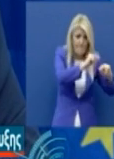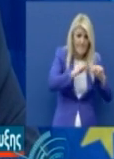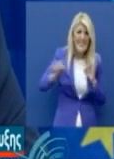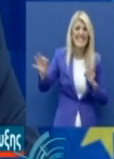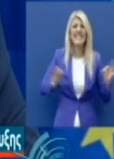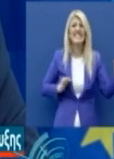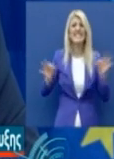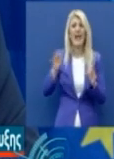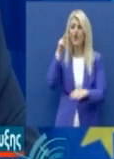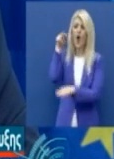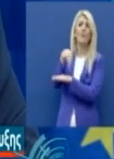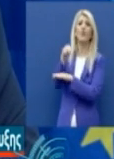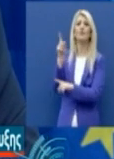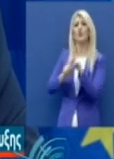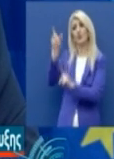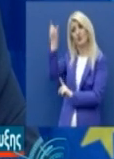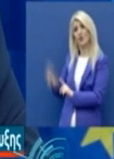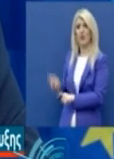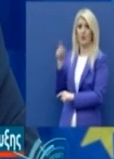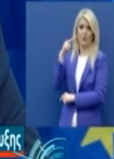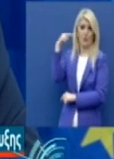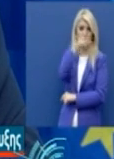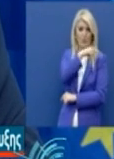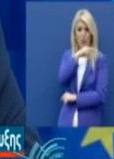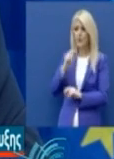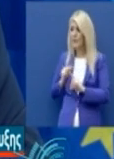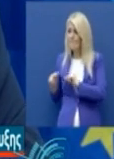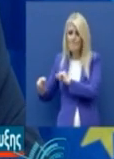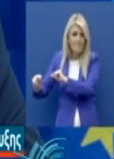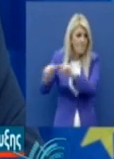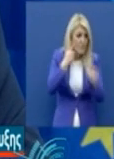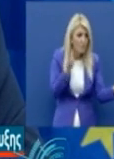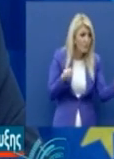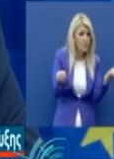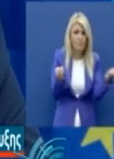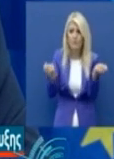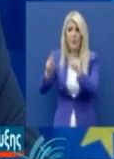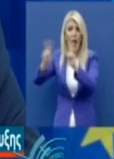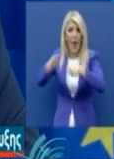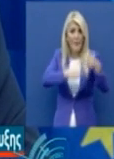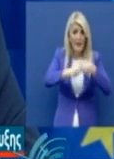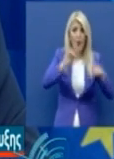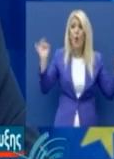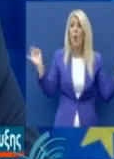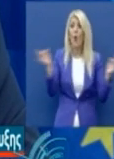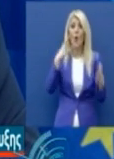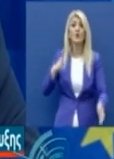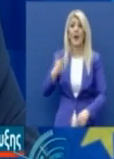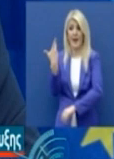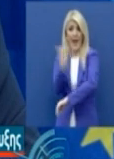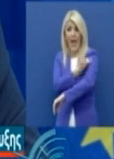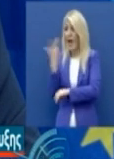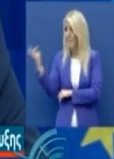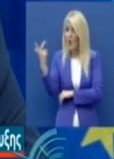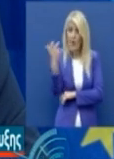οικονομικής υποστήριξης όλων των επιχειρήσεων, ώστε να μπορέσουμε όταν με το καλό ολοκληρωθεί ο εμβολιασμός και επανέλθουμε